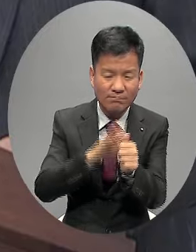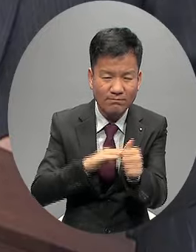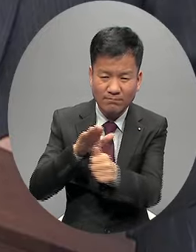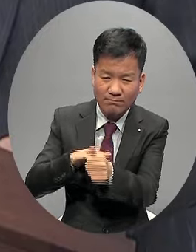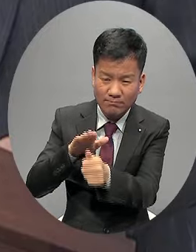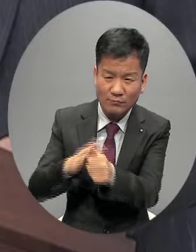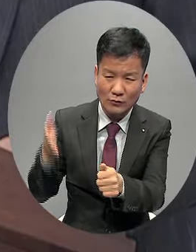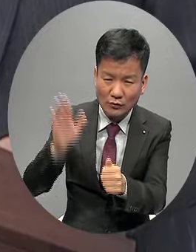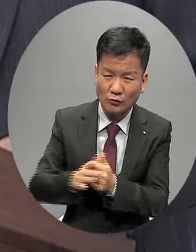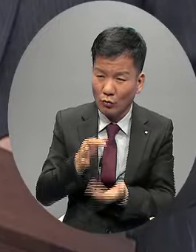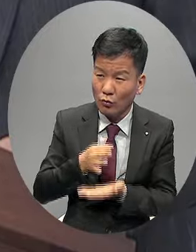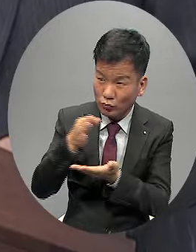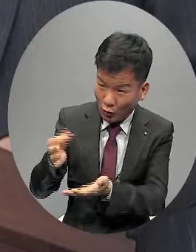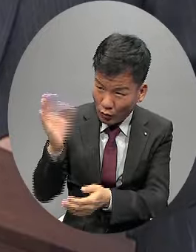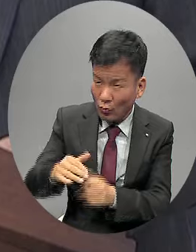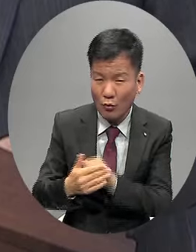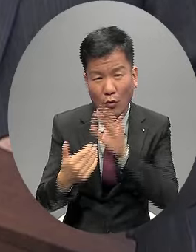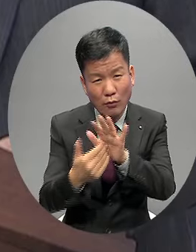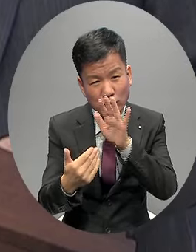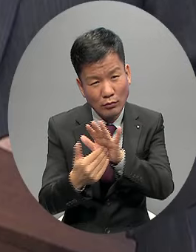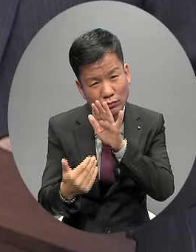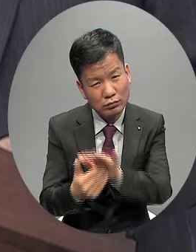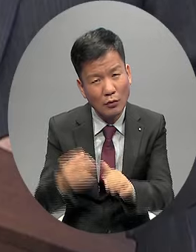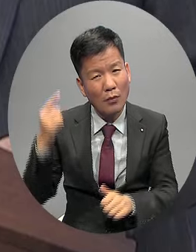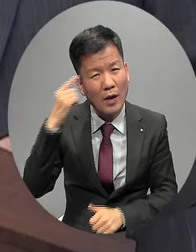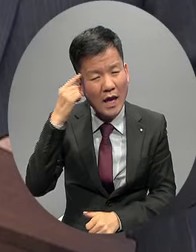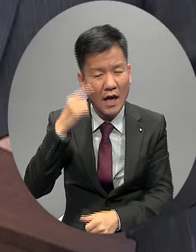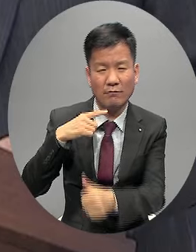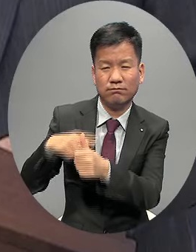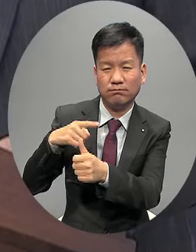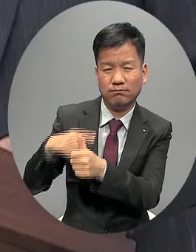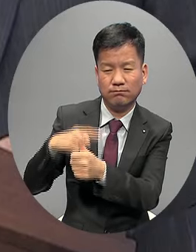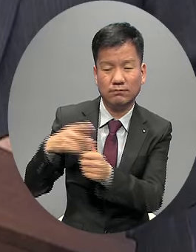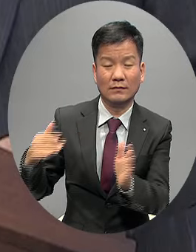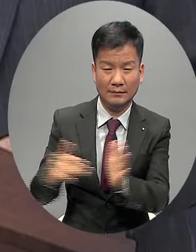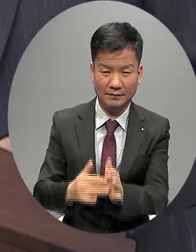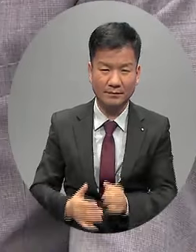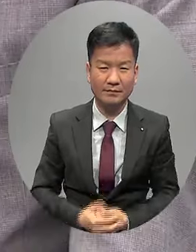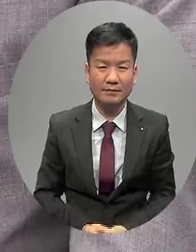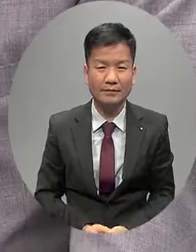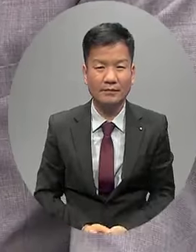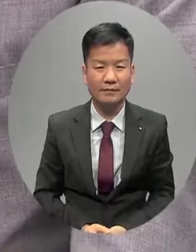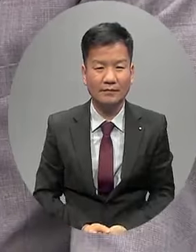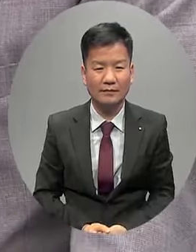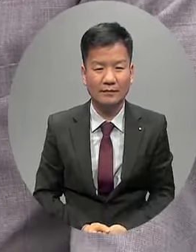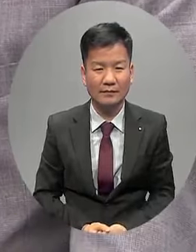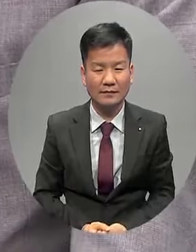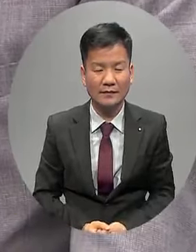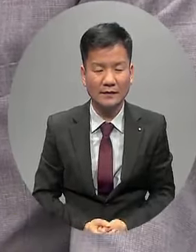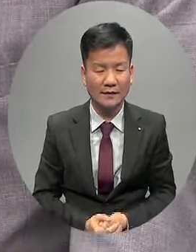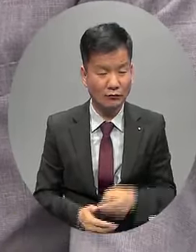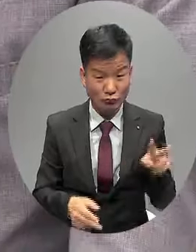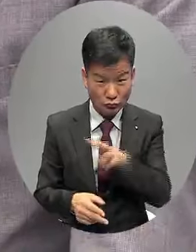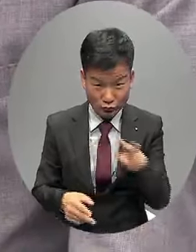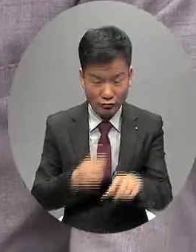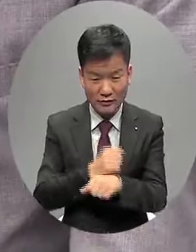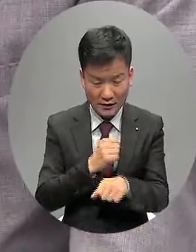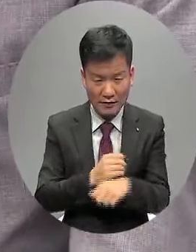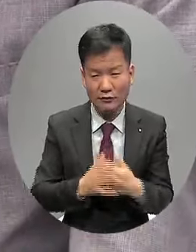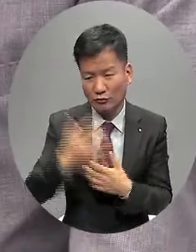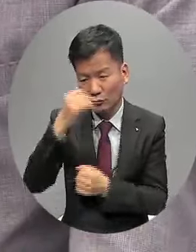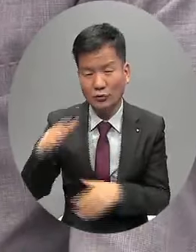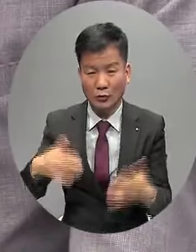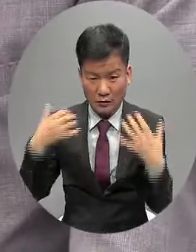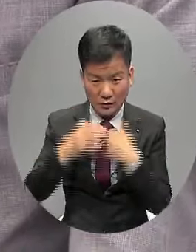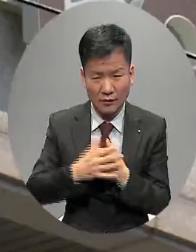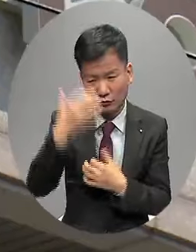설득하는데 돈을 준다고 해도 안 한다고 강도 높게 비판을 이어왔습니다. 여당 소속 두 단체장은 물론